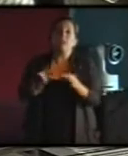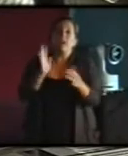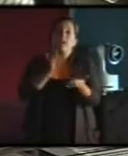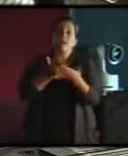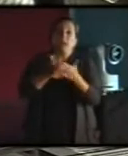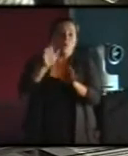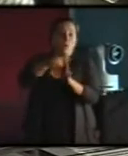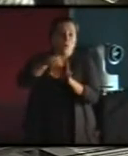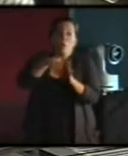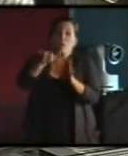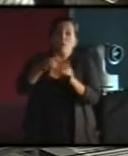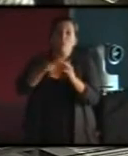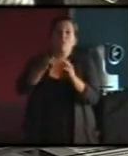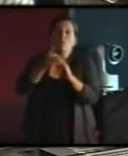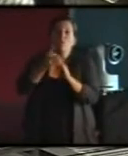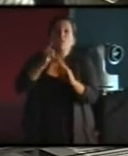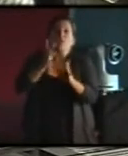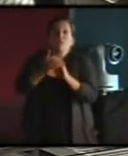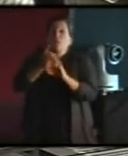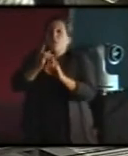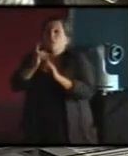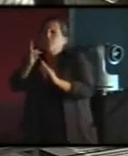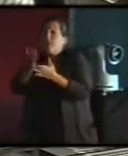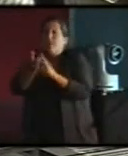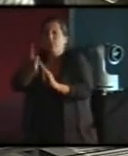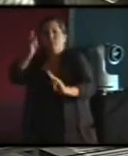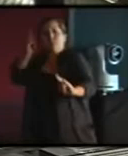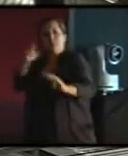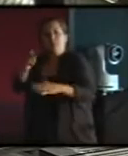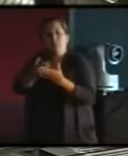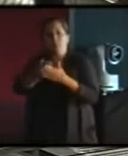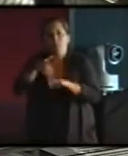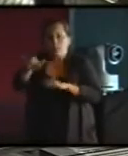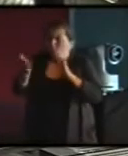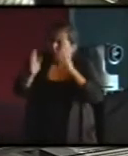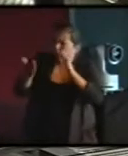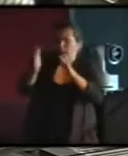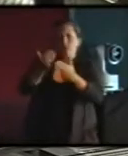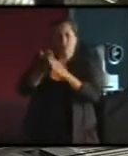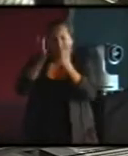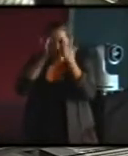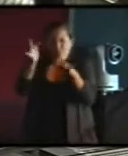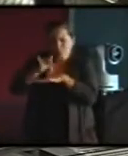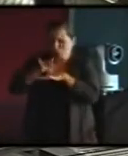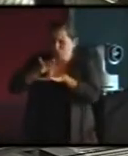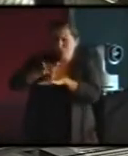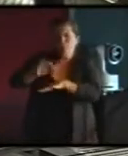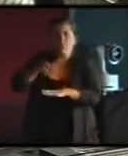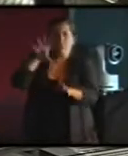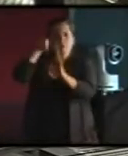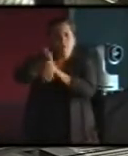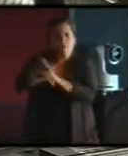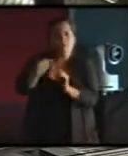il y aura des histoires, des narratifs, des biographies, des expériences, plein de choses dans